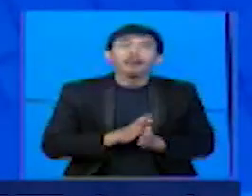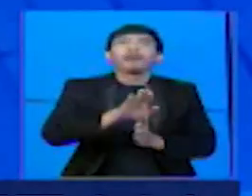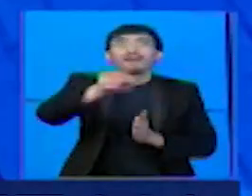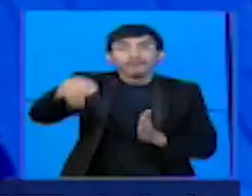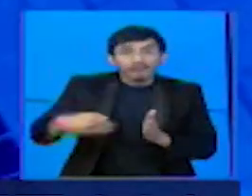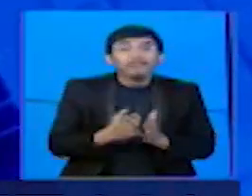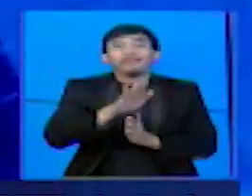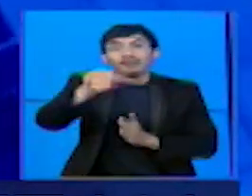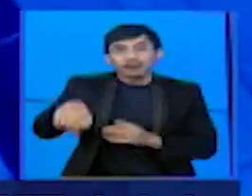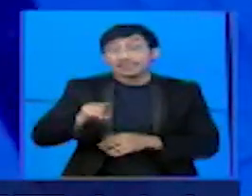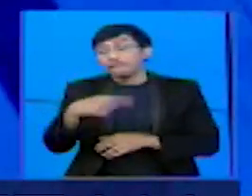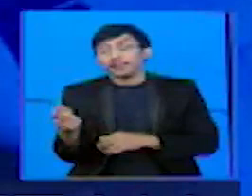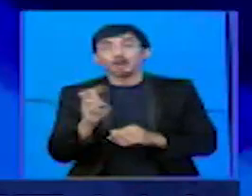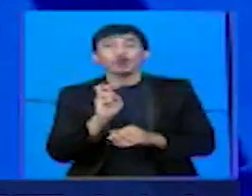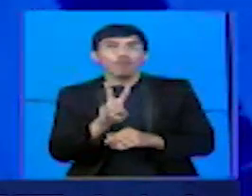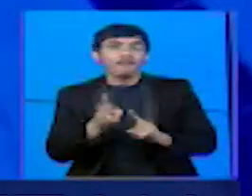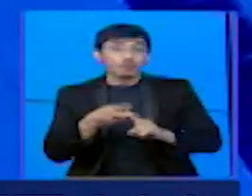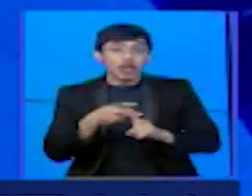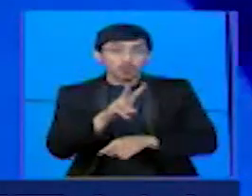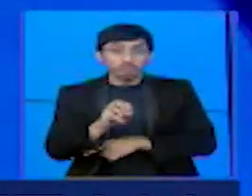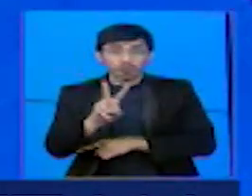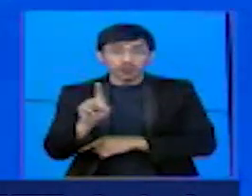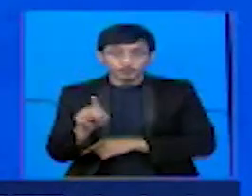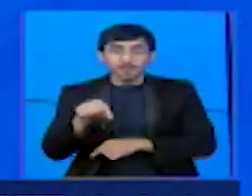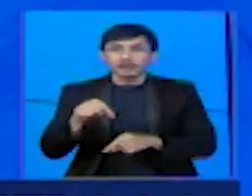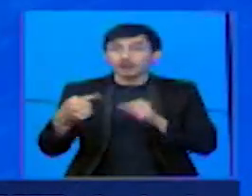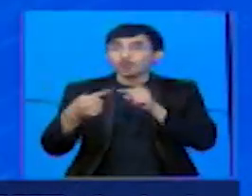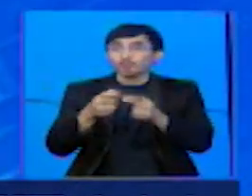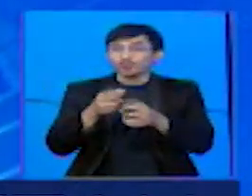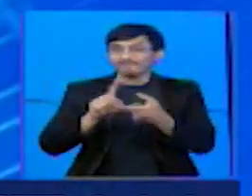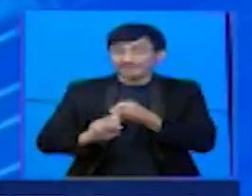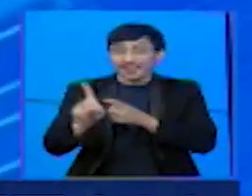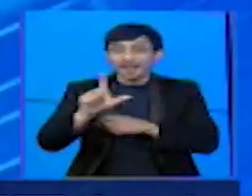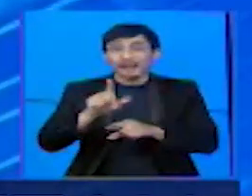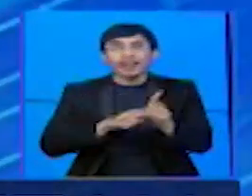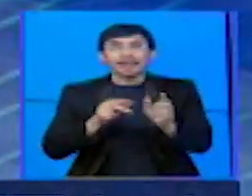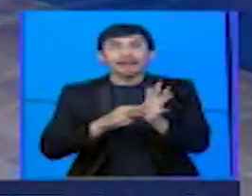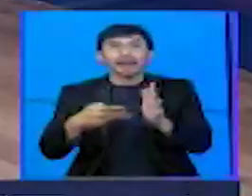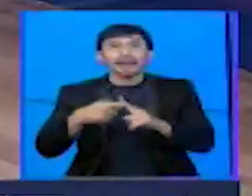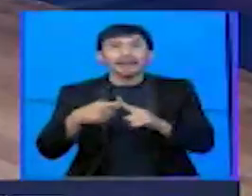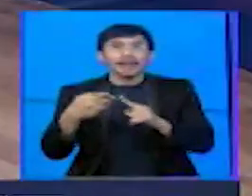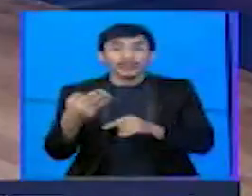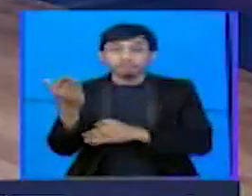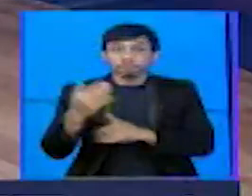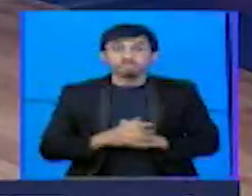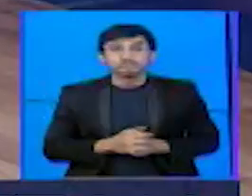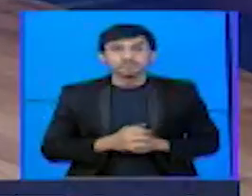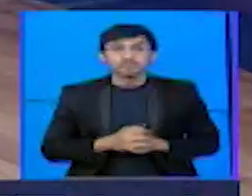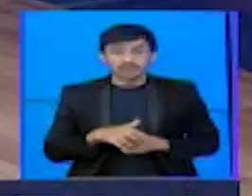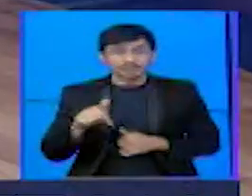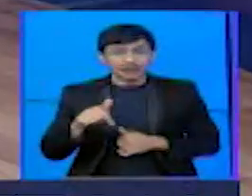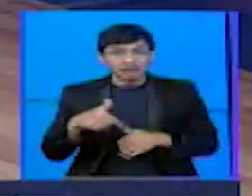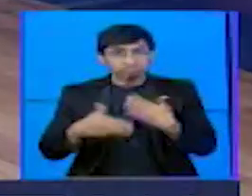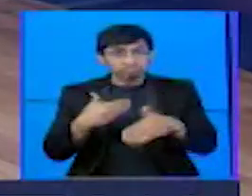jalan layang tersebut hingga 2 Feb 2002 satu dan kita segera bergabung dengan lineus Iki di sana di dekat Selamat siang Apakah